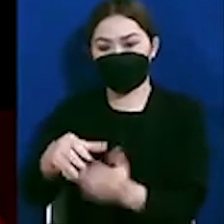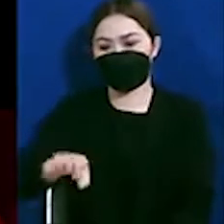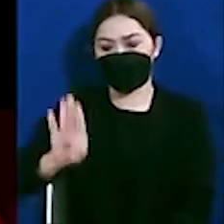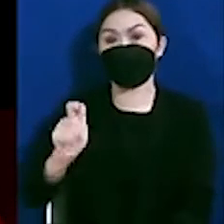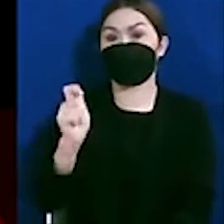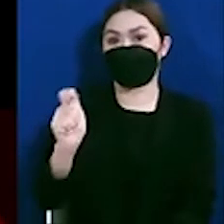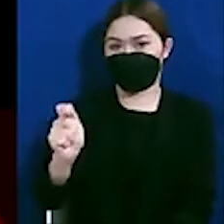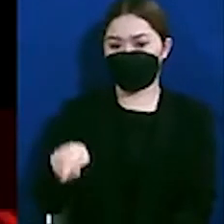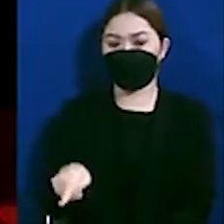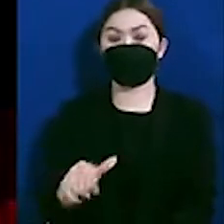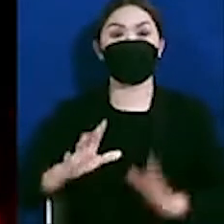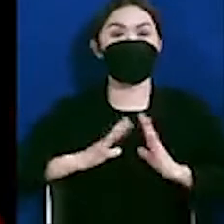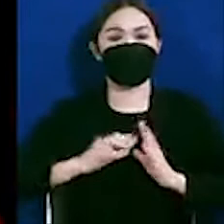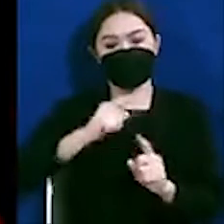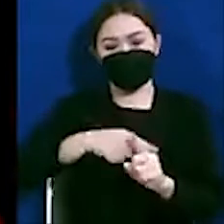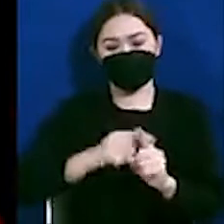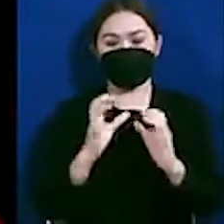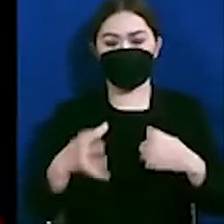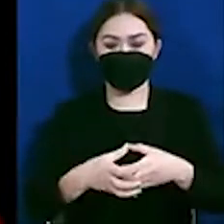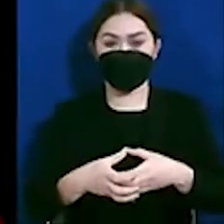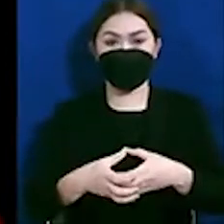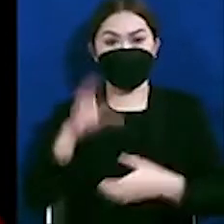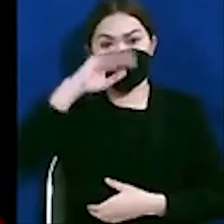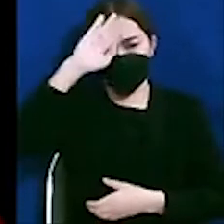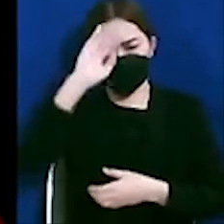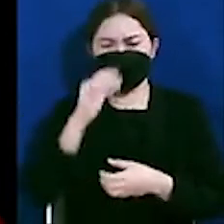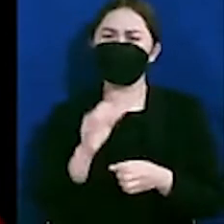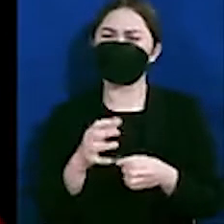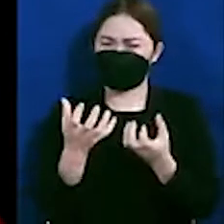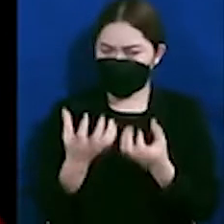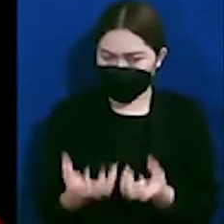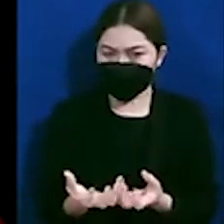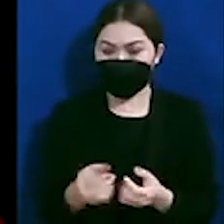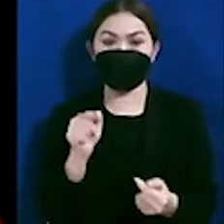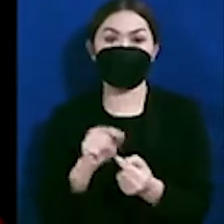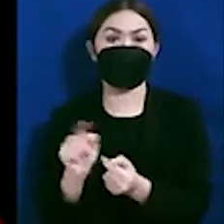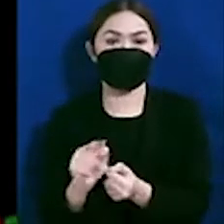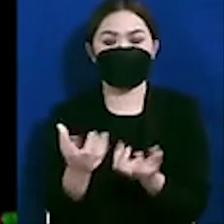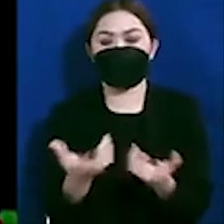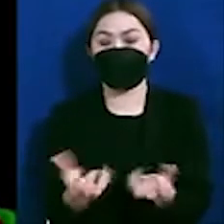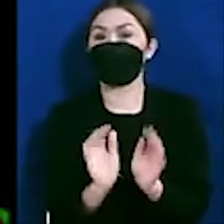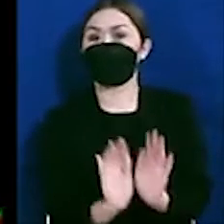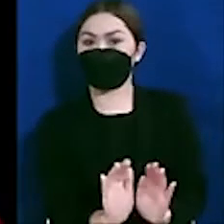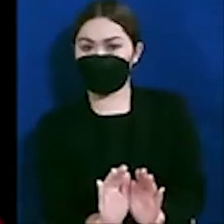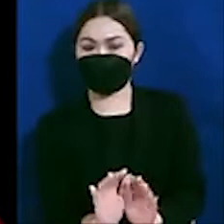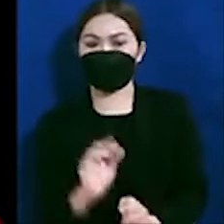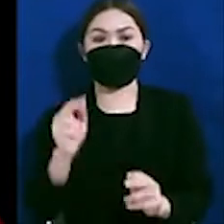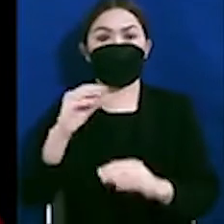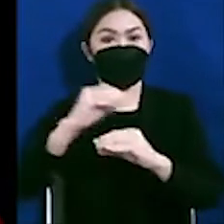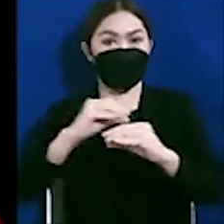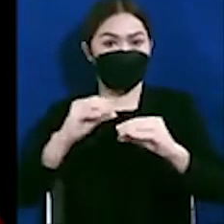ตั้งโรงพยาบาลสนามสำหรับผู้ป่วยกลุ่มสีเหลืองที่อาคารคลังสินค้าโครงการ W S A